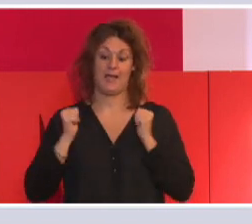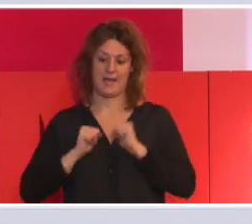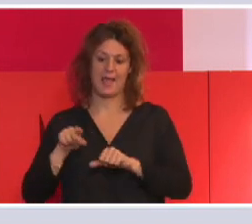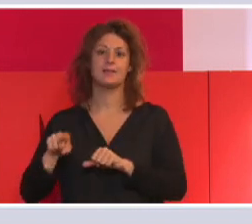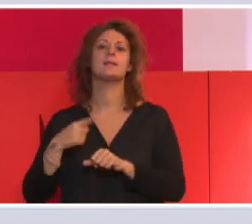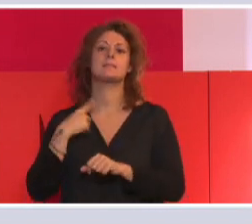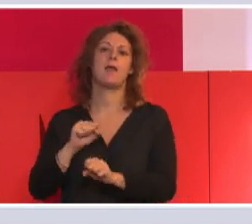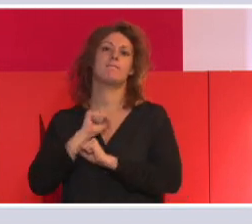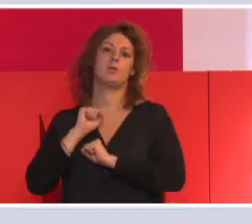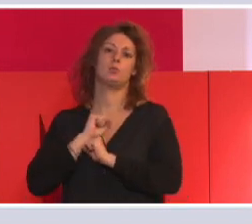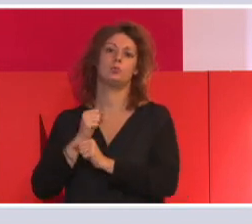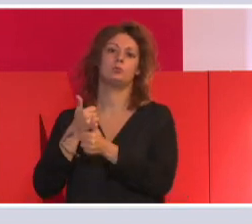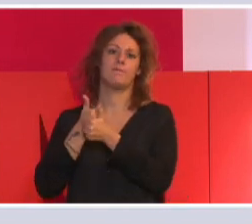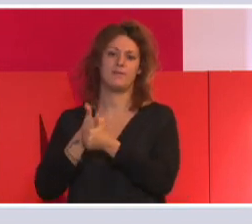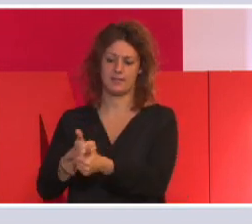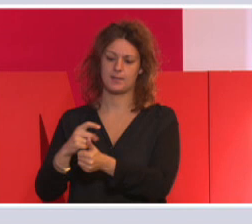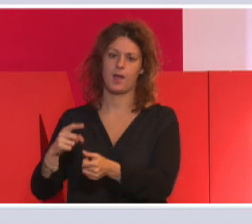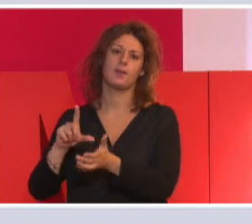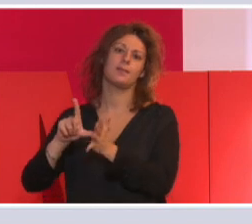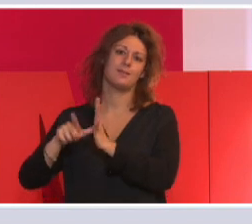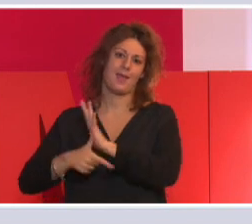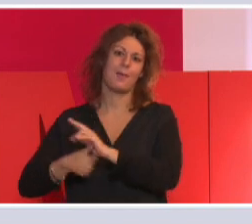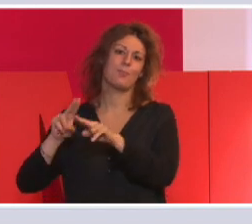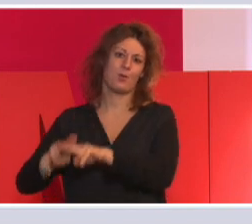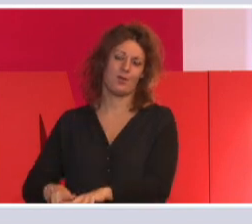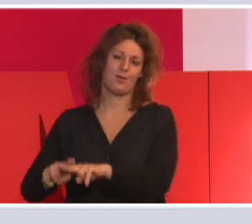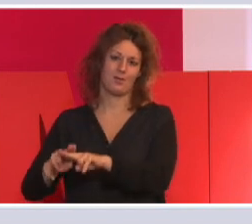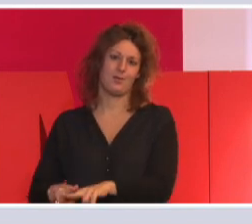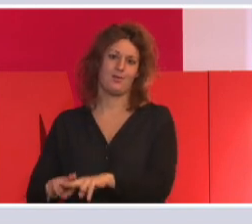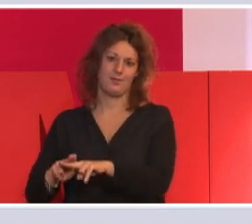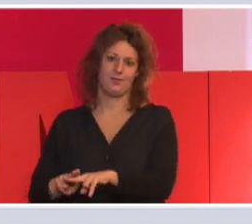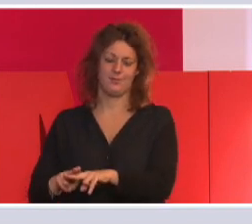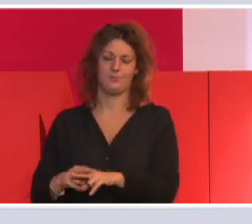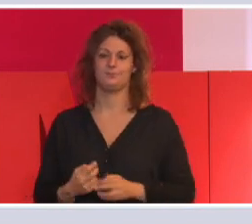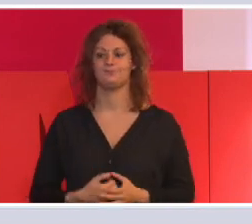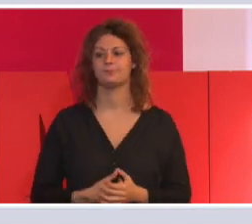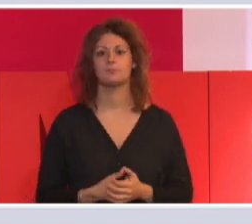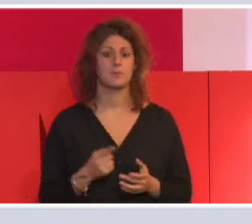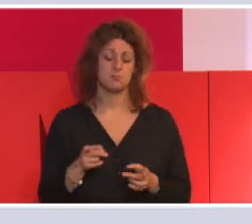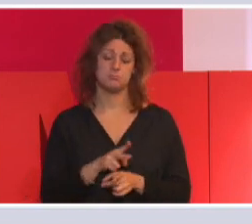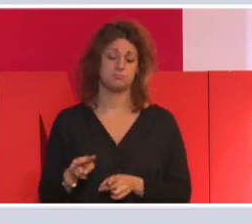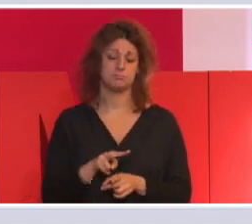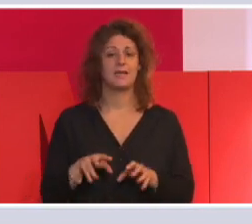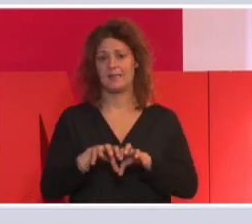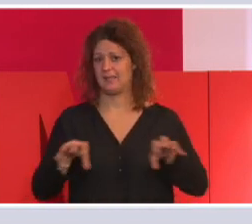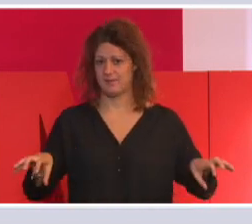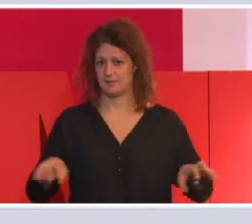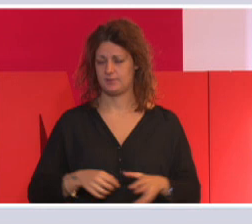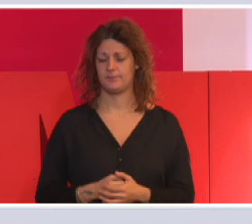la cosa interessante che è diverso anche a livello neurobiologia sono due cose diverse